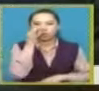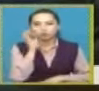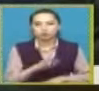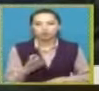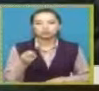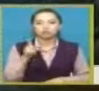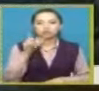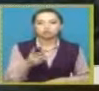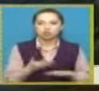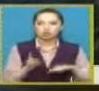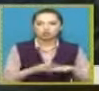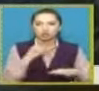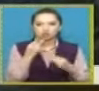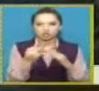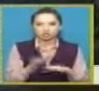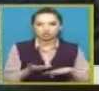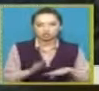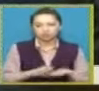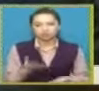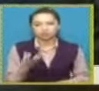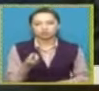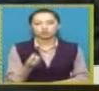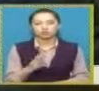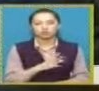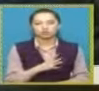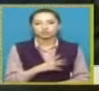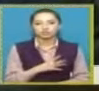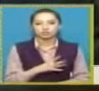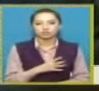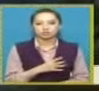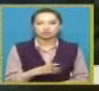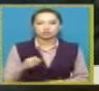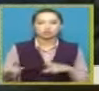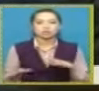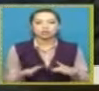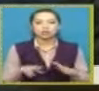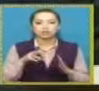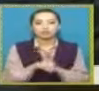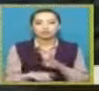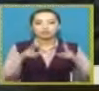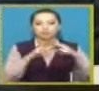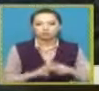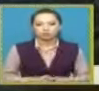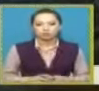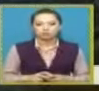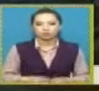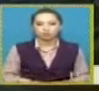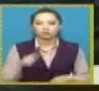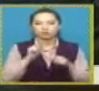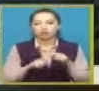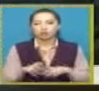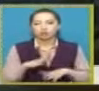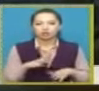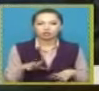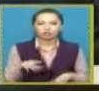ауырлығына байланысты мәселе ме? Жалпы кейбір кезде жаңағы істерді үстірт қарап толық үңілмей зерттемеген